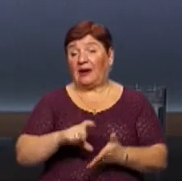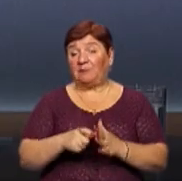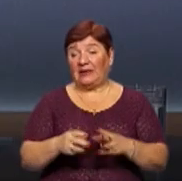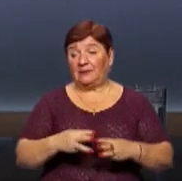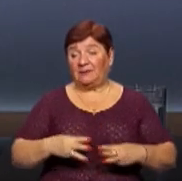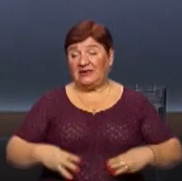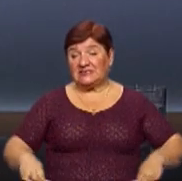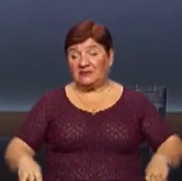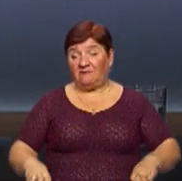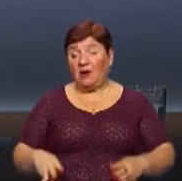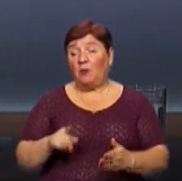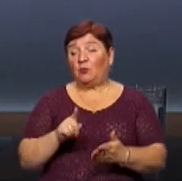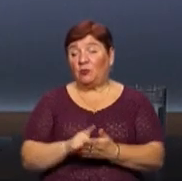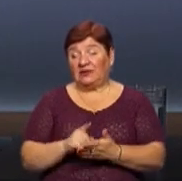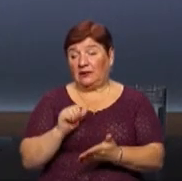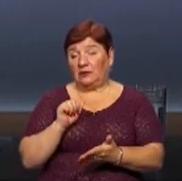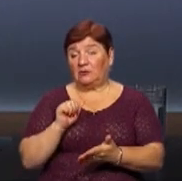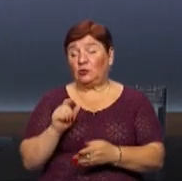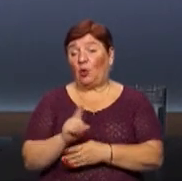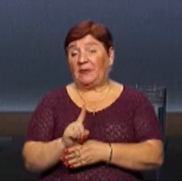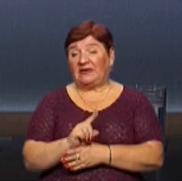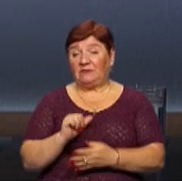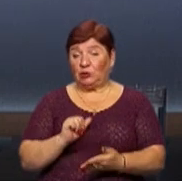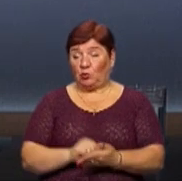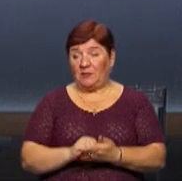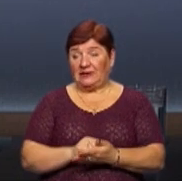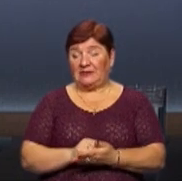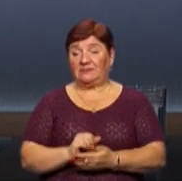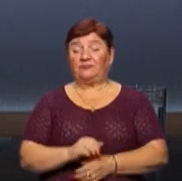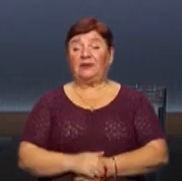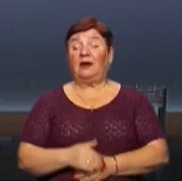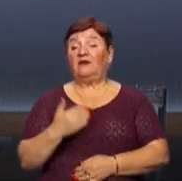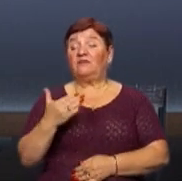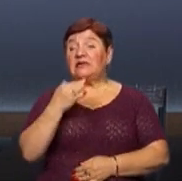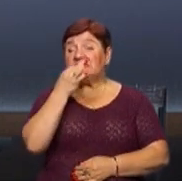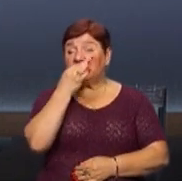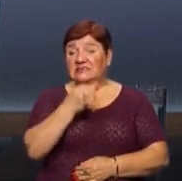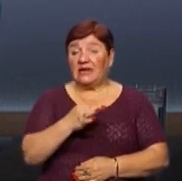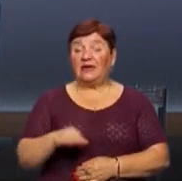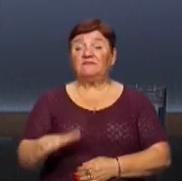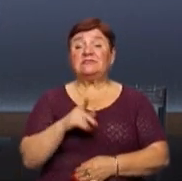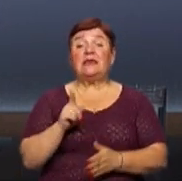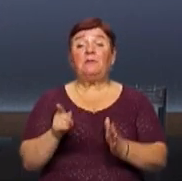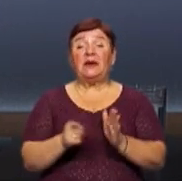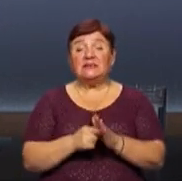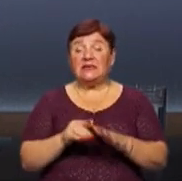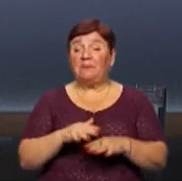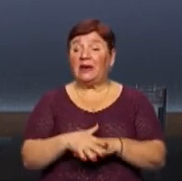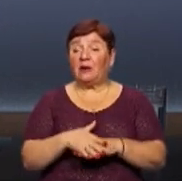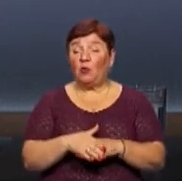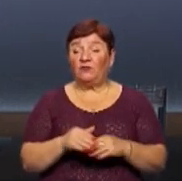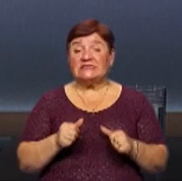нам подати нам нормативні документи. Пані Анастасія, ви вже сказали, що всі пенсії